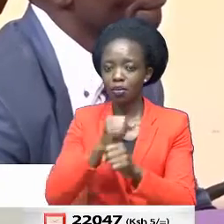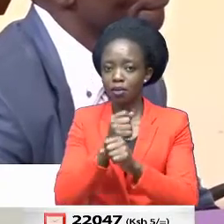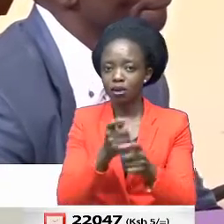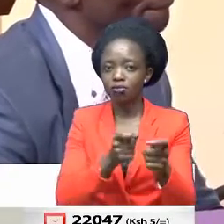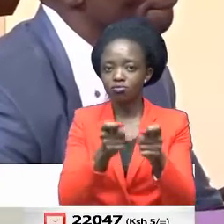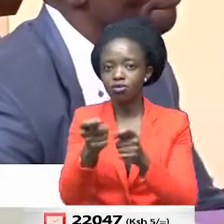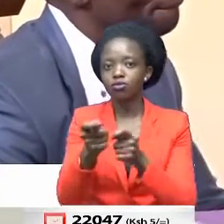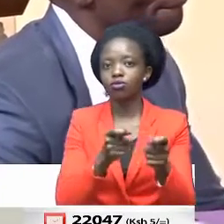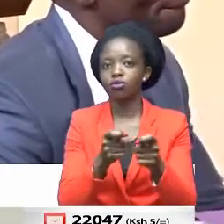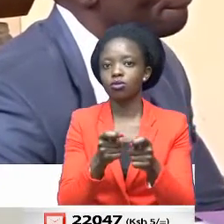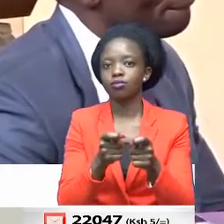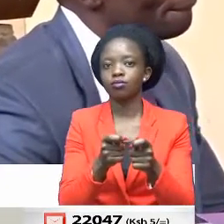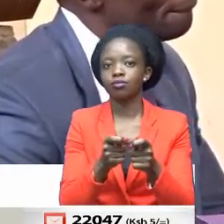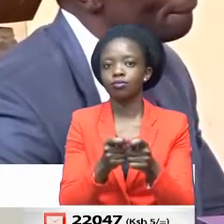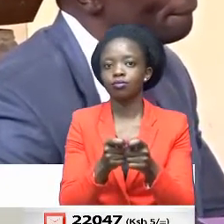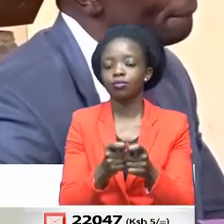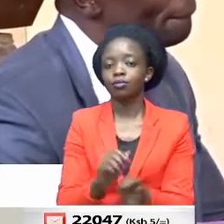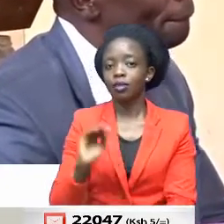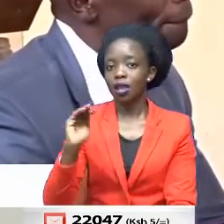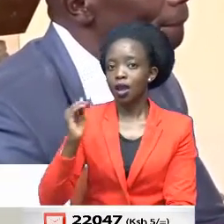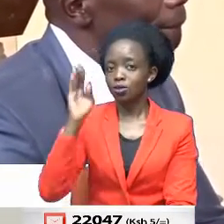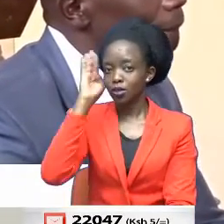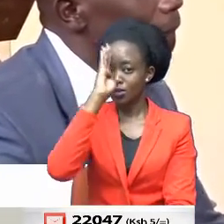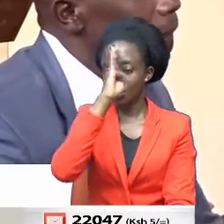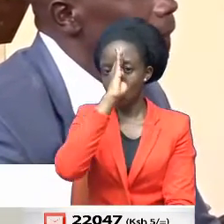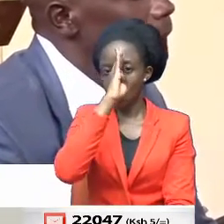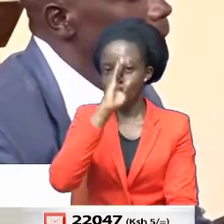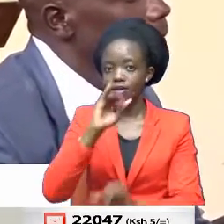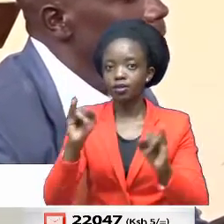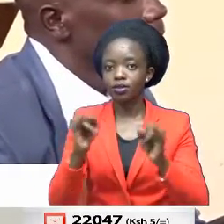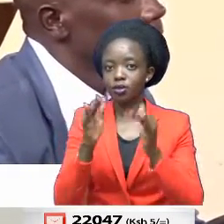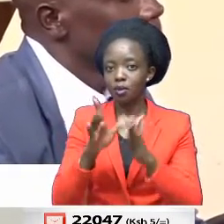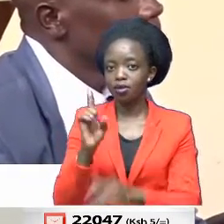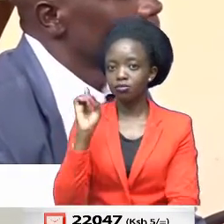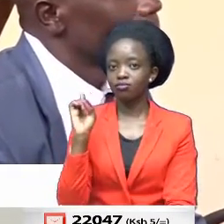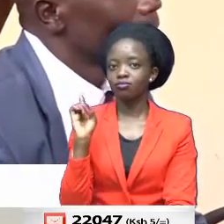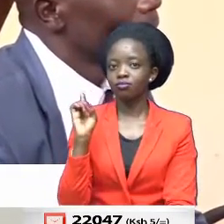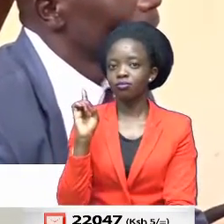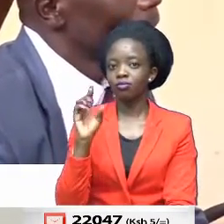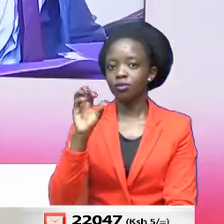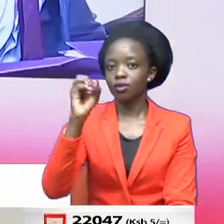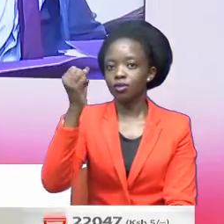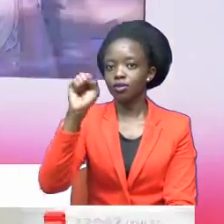Kaunti ya Bungoma, nikiripotia TV47, mimi ni Wanjie Sustain.